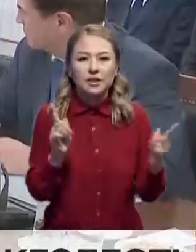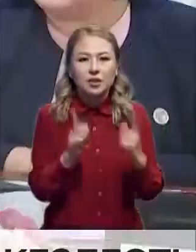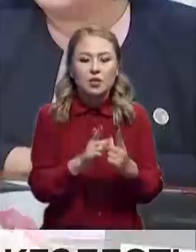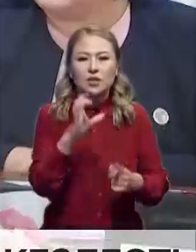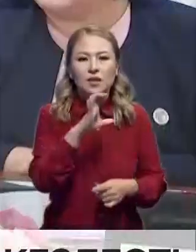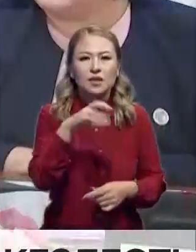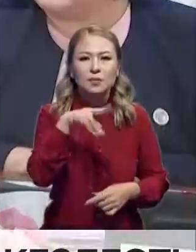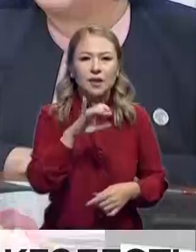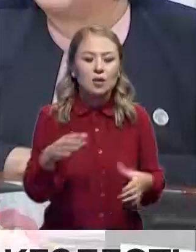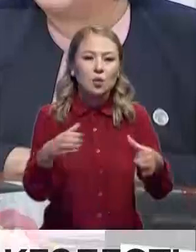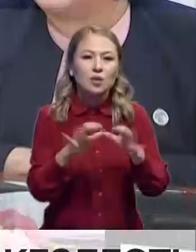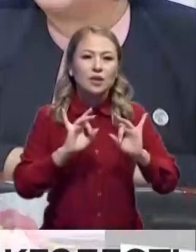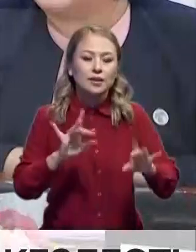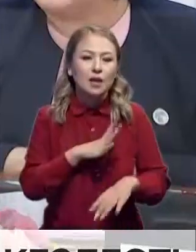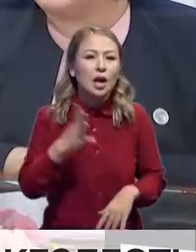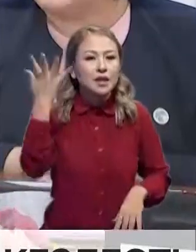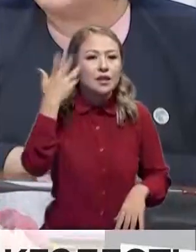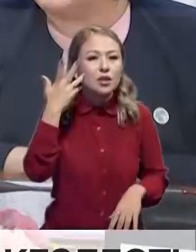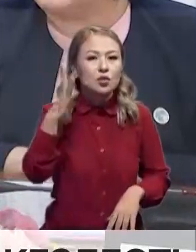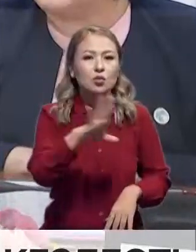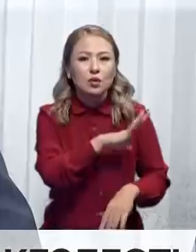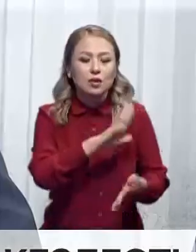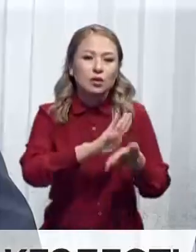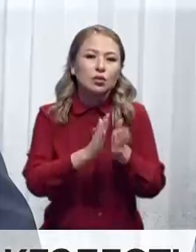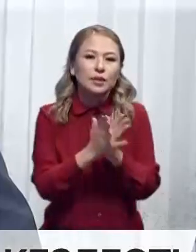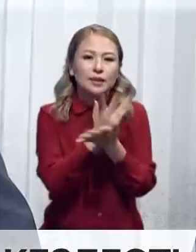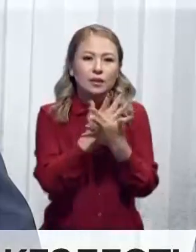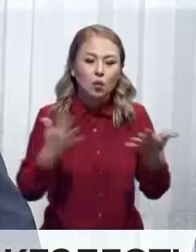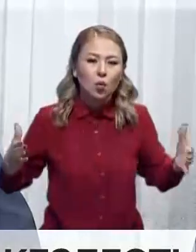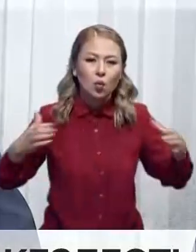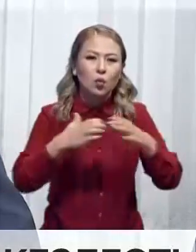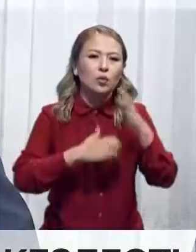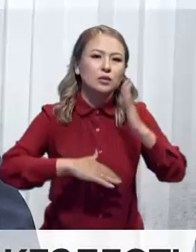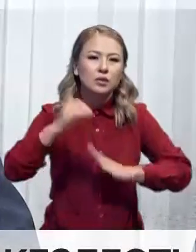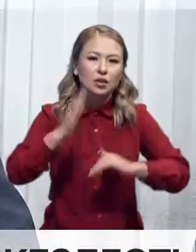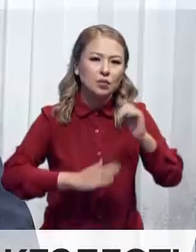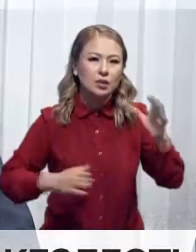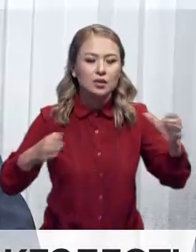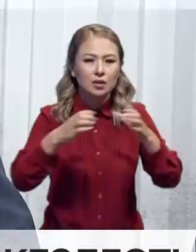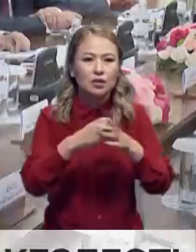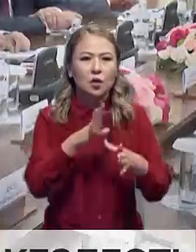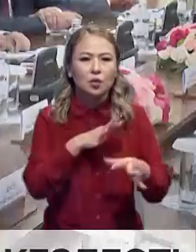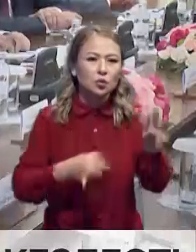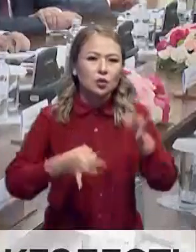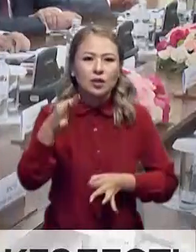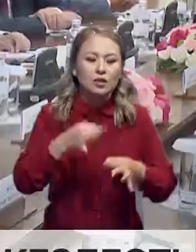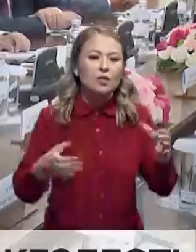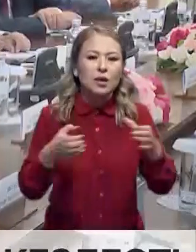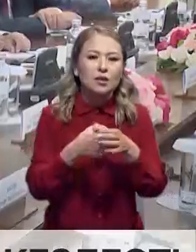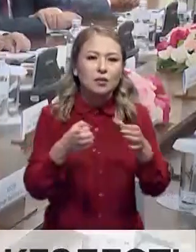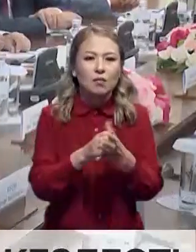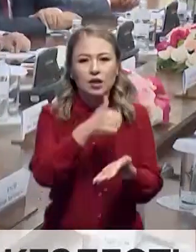төрағаларымен кездесуде сенат спикері осылай деді. Кездесу барысында тараптар түрлі елдердің озық тәжірибелерін саралады.